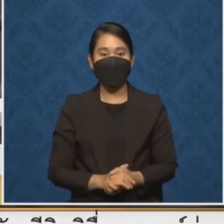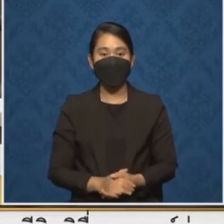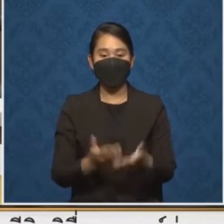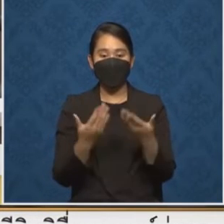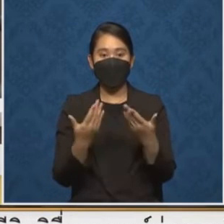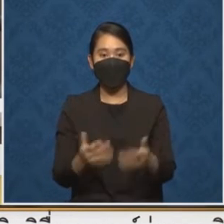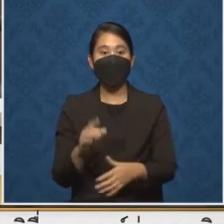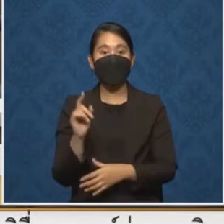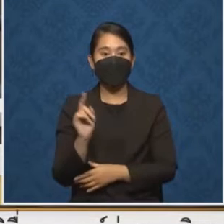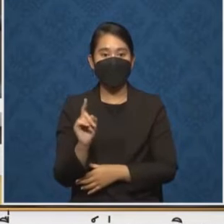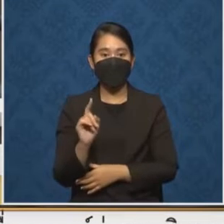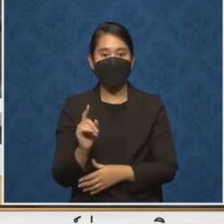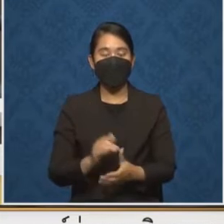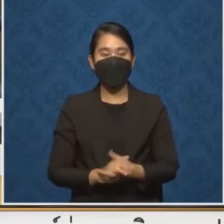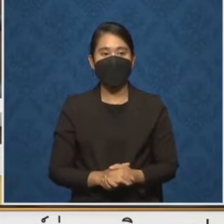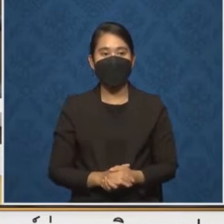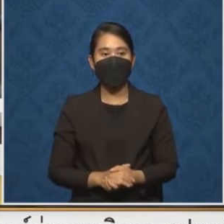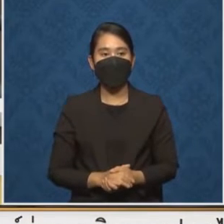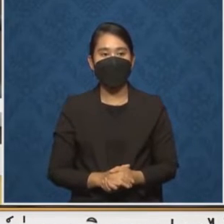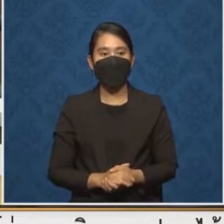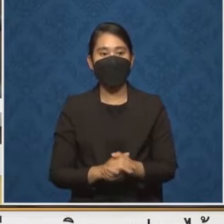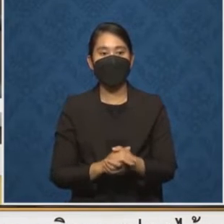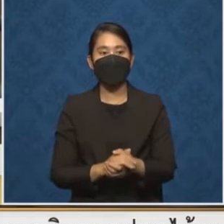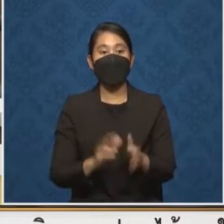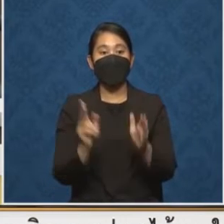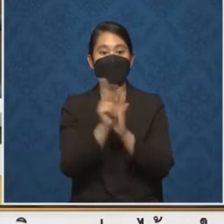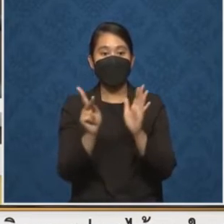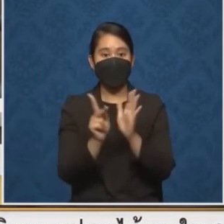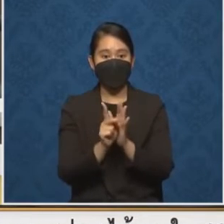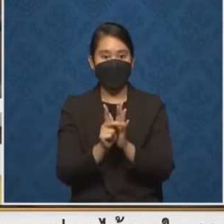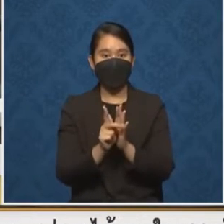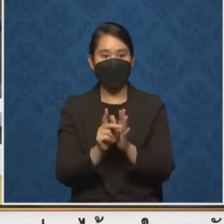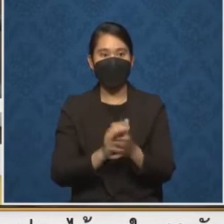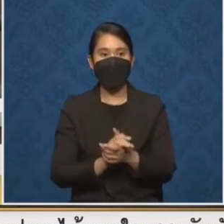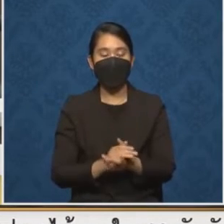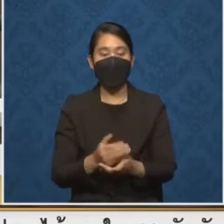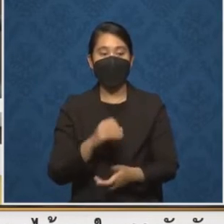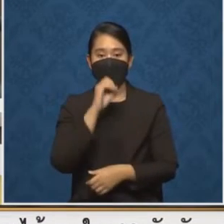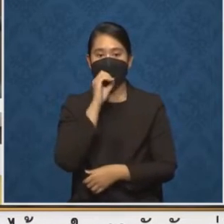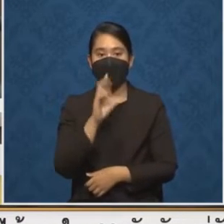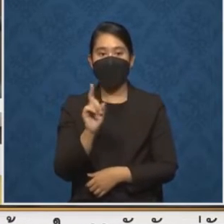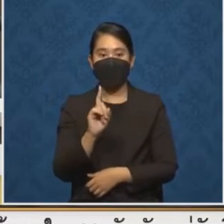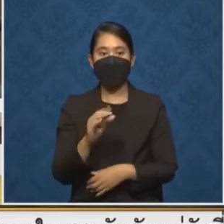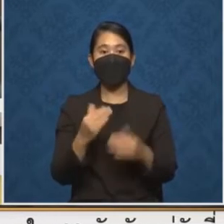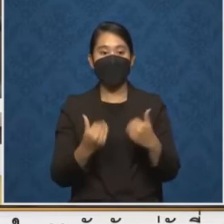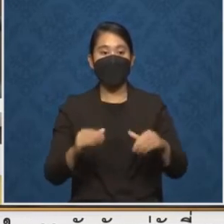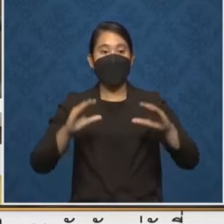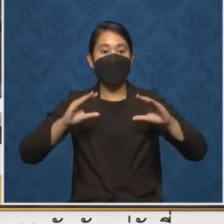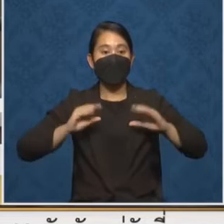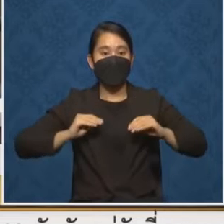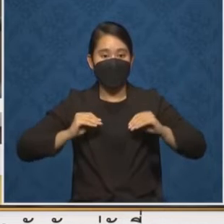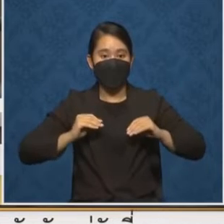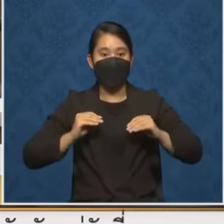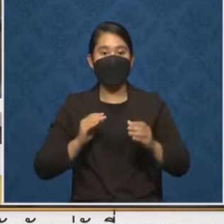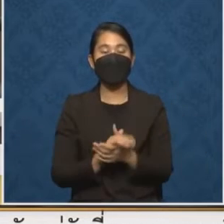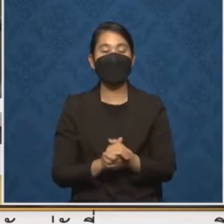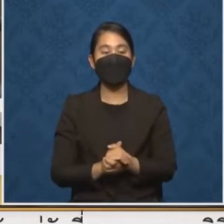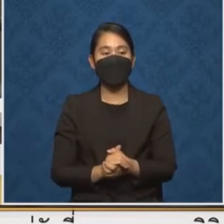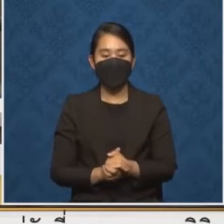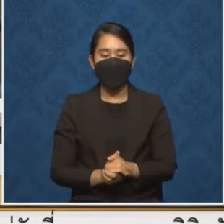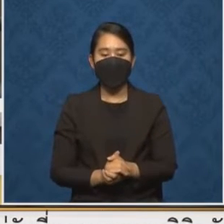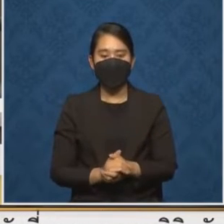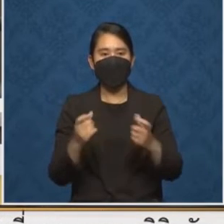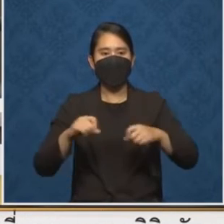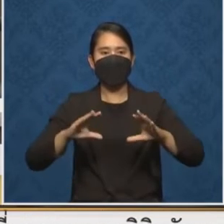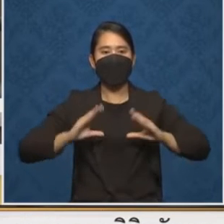ดีๆ ออกกฏหมายฉบับหนึแล้วบอกว่าไ้กฏหมายที่เรายอมรับอนุญาตัตุราการเราย darum